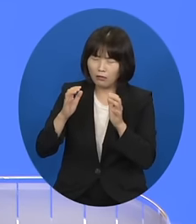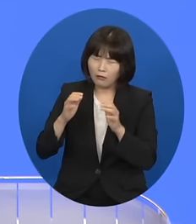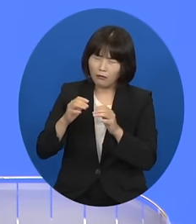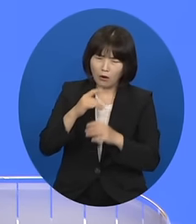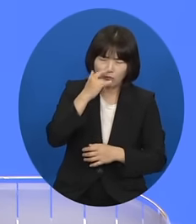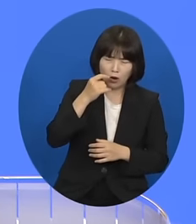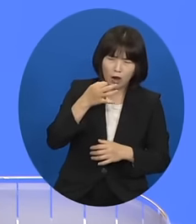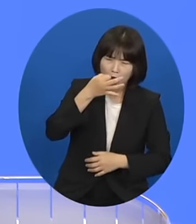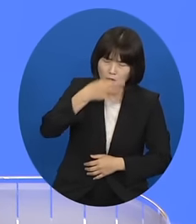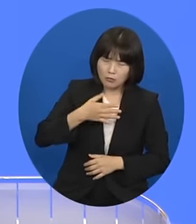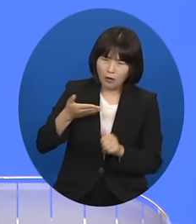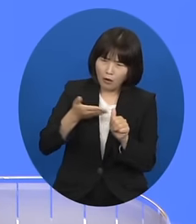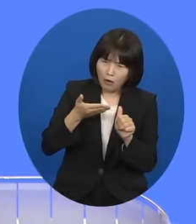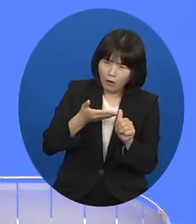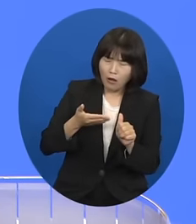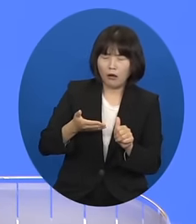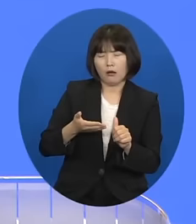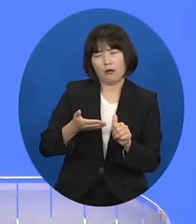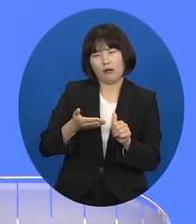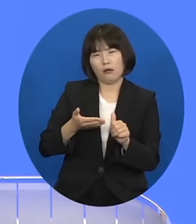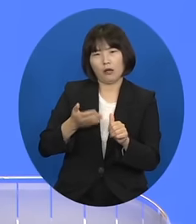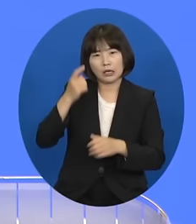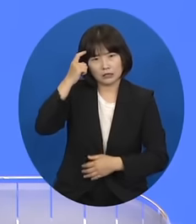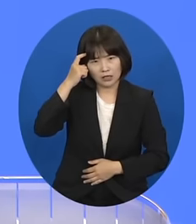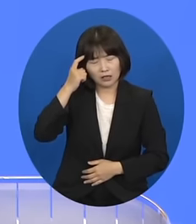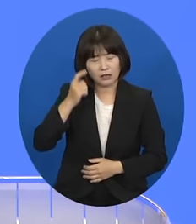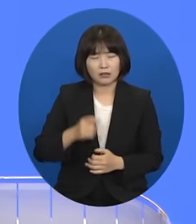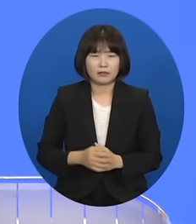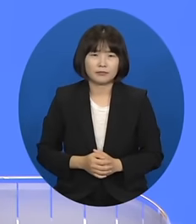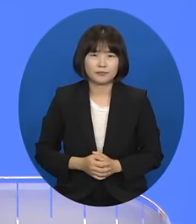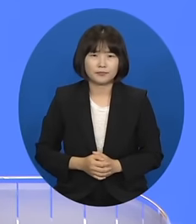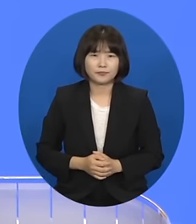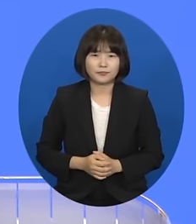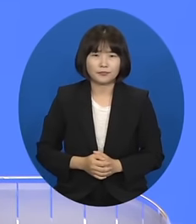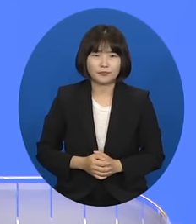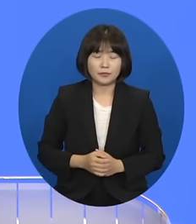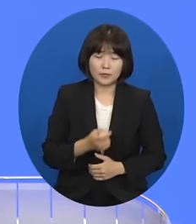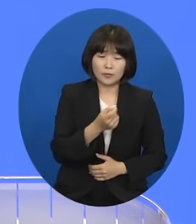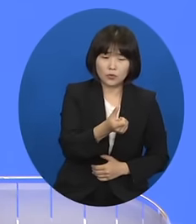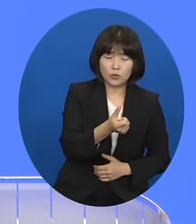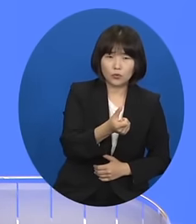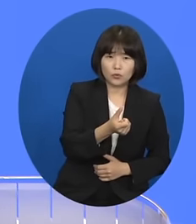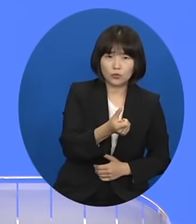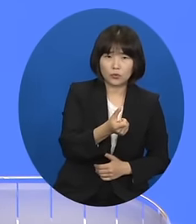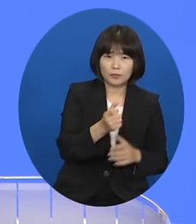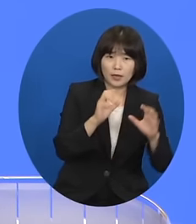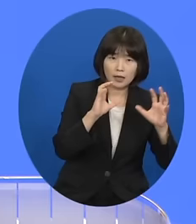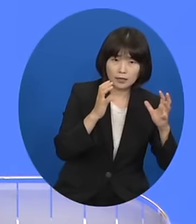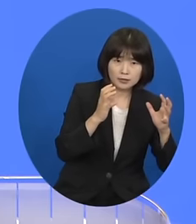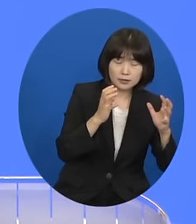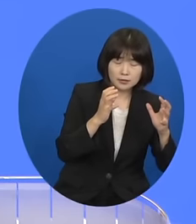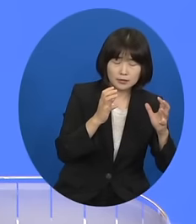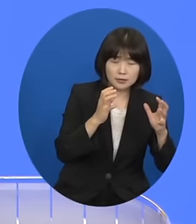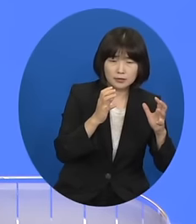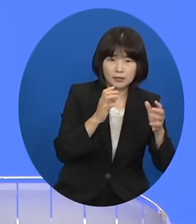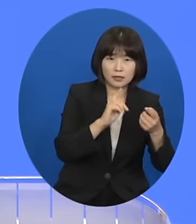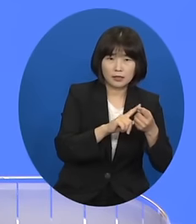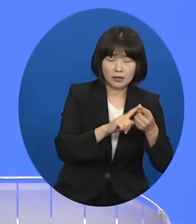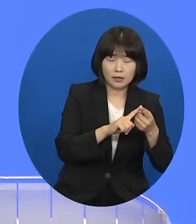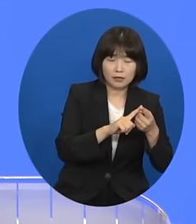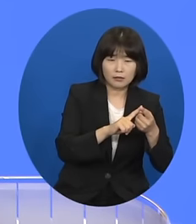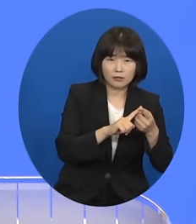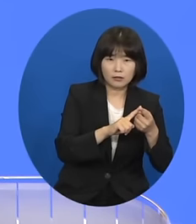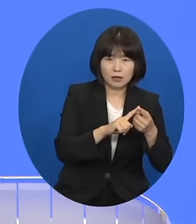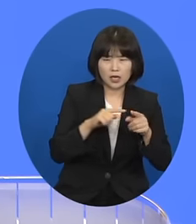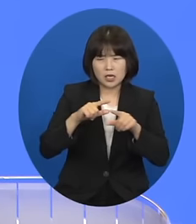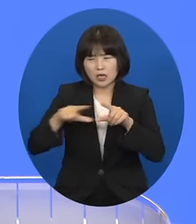건가? 사실 소수의 어떤 아이들의 이야기인데 이것을 일반화해서 생각하는 경향이 있다는 거죠. 반대로